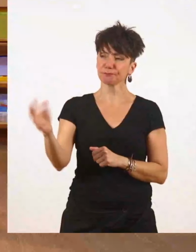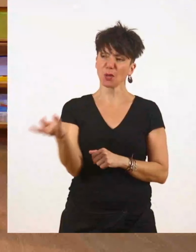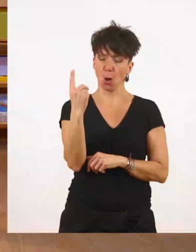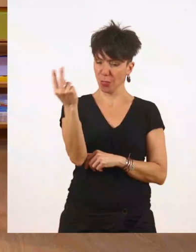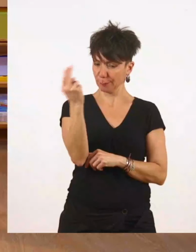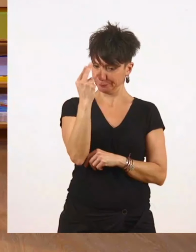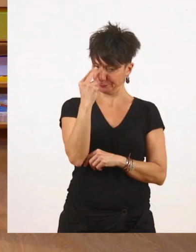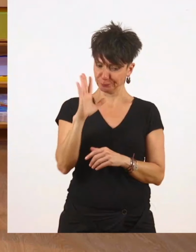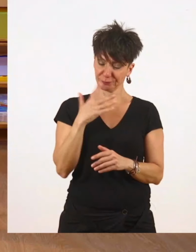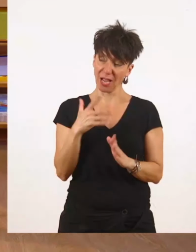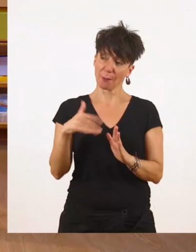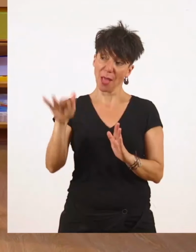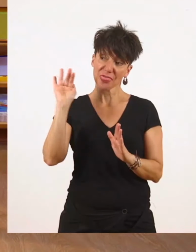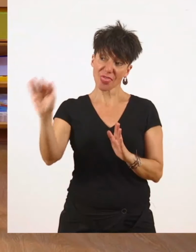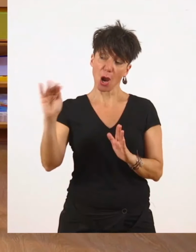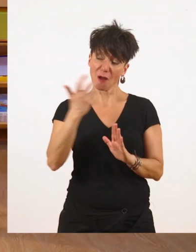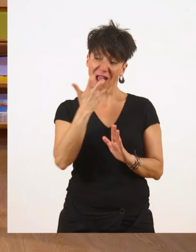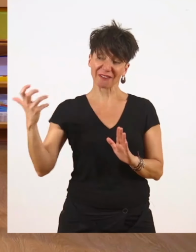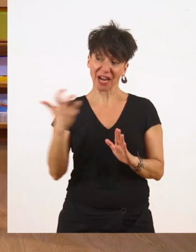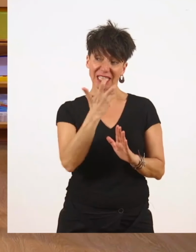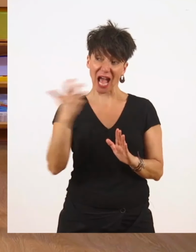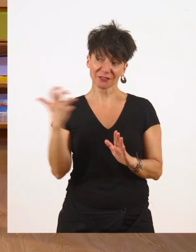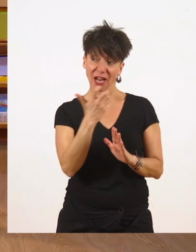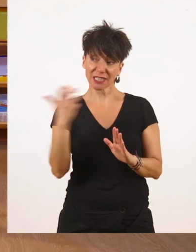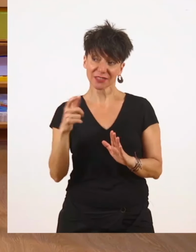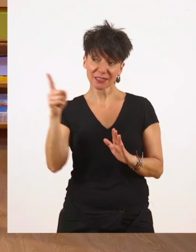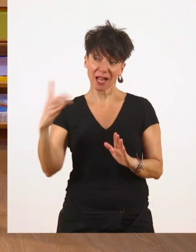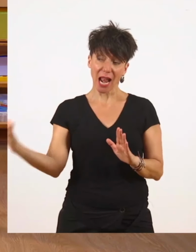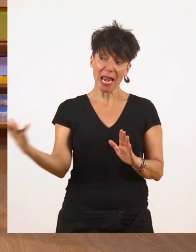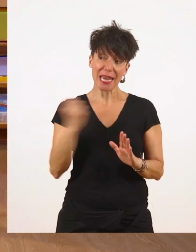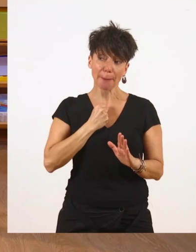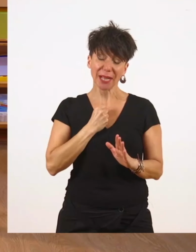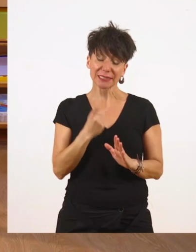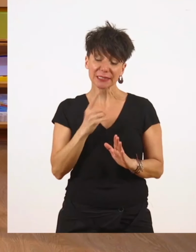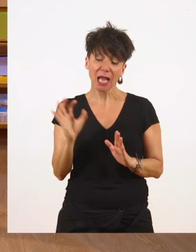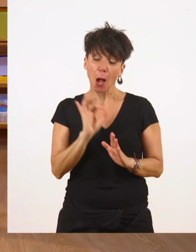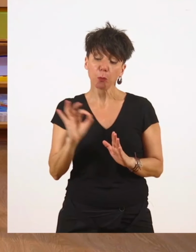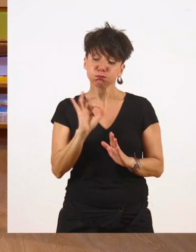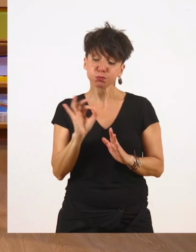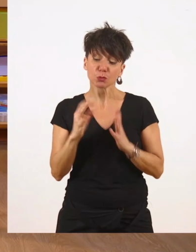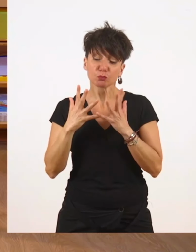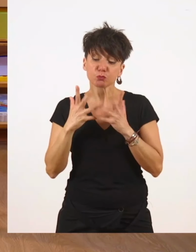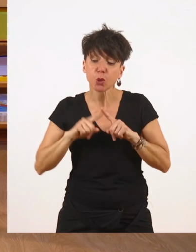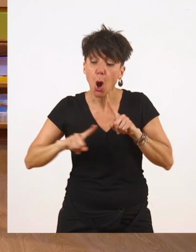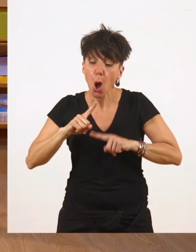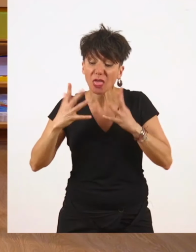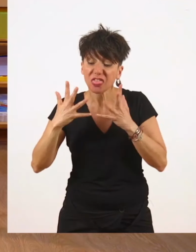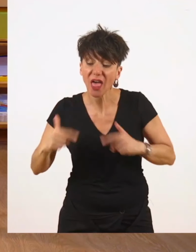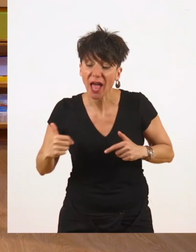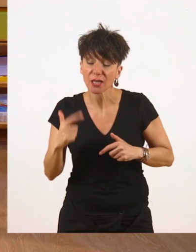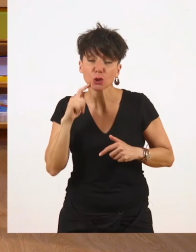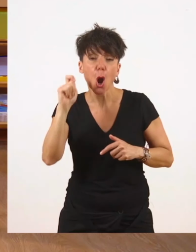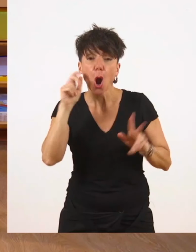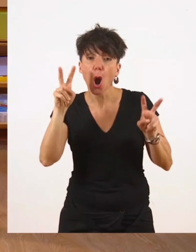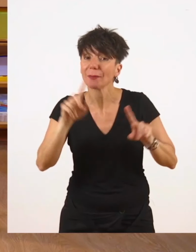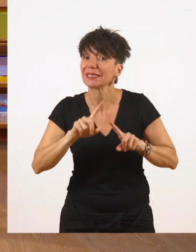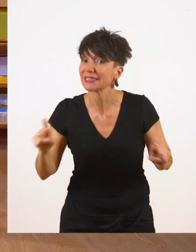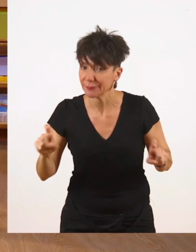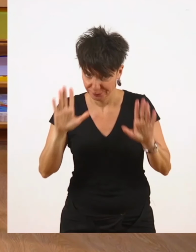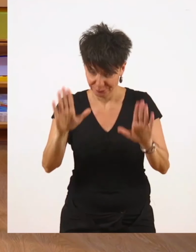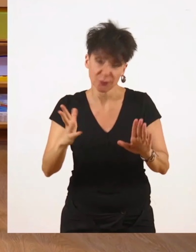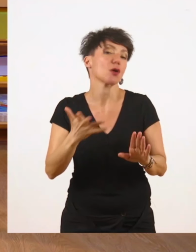όμως. Θα σου λέω φράσεις και θα πρέπει να μου λες από πού νομίζεις ότι είναι. Γιατί να πούμε στα παιδιά